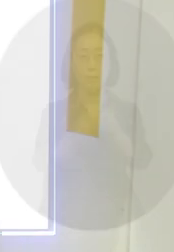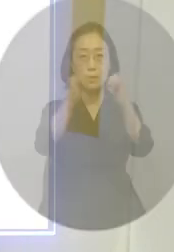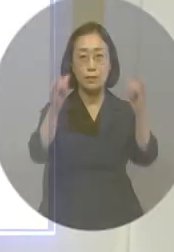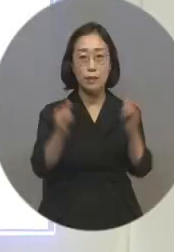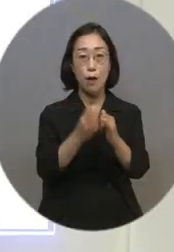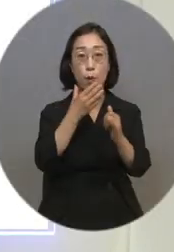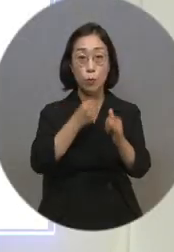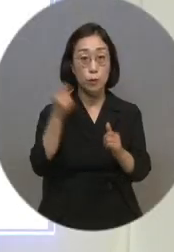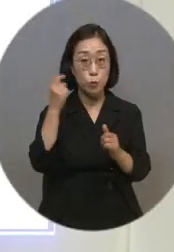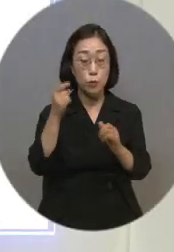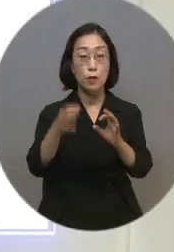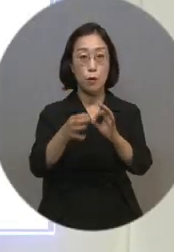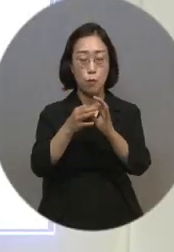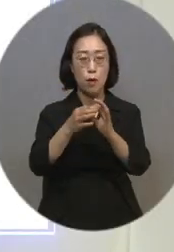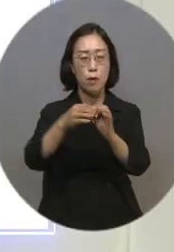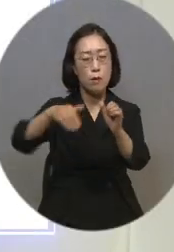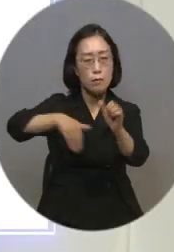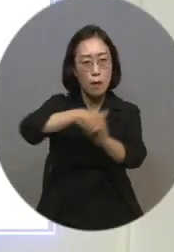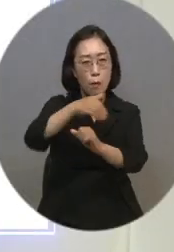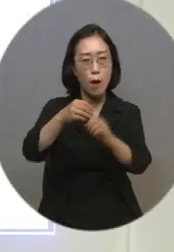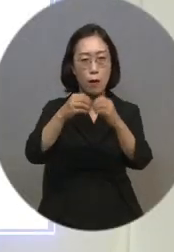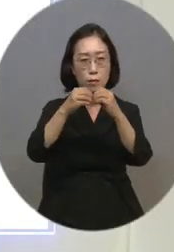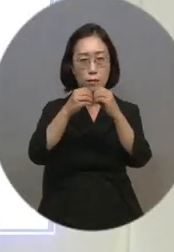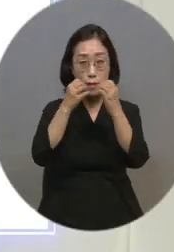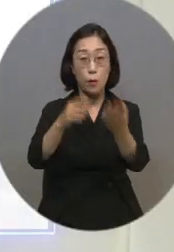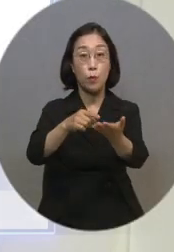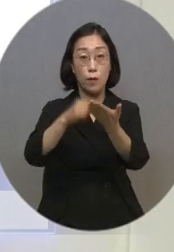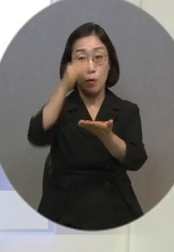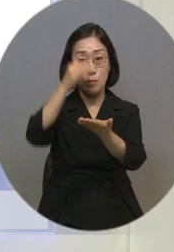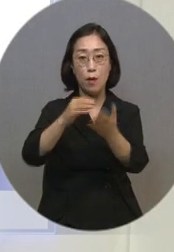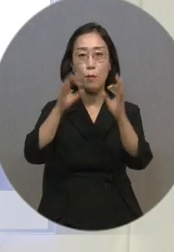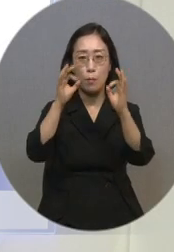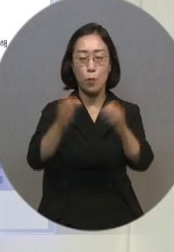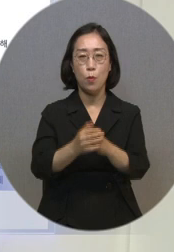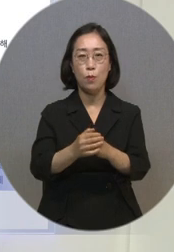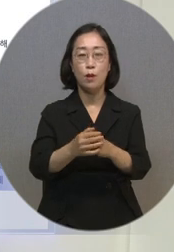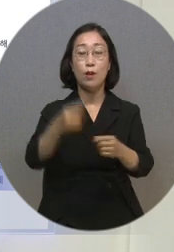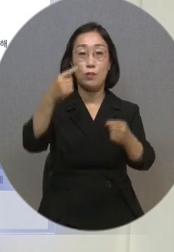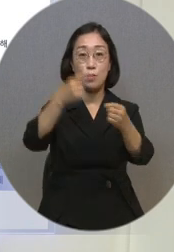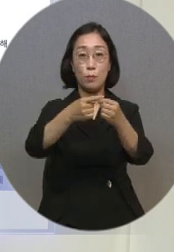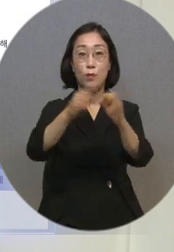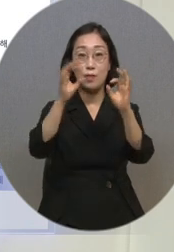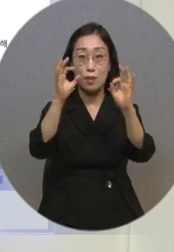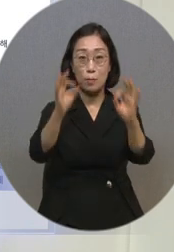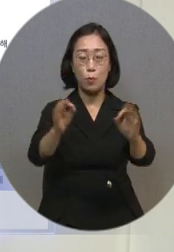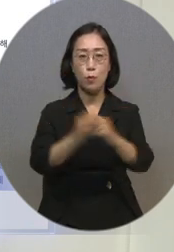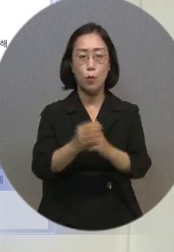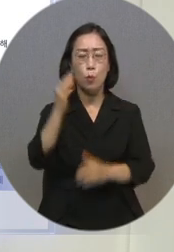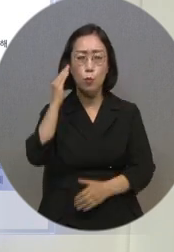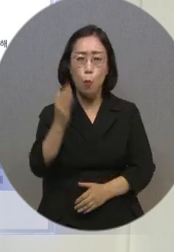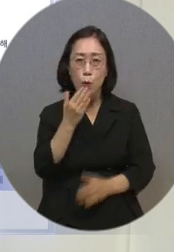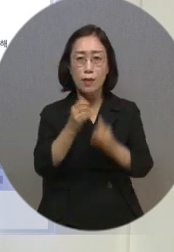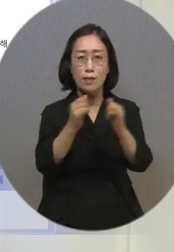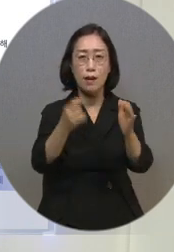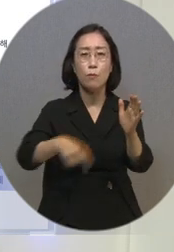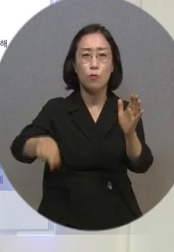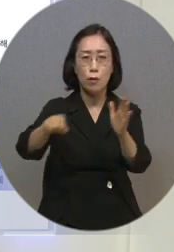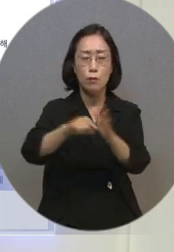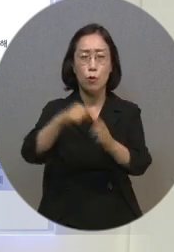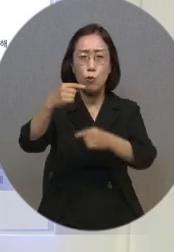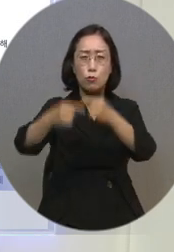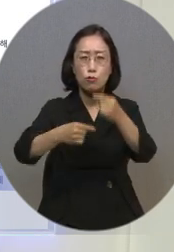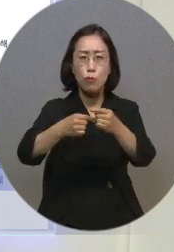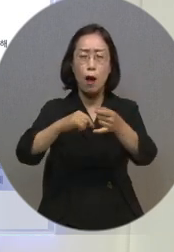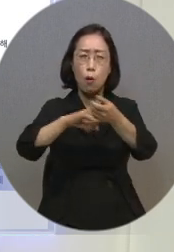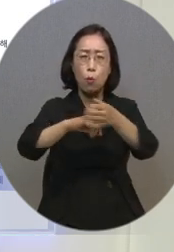웰페어 뉴스와 함께 사회복지계 이슈를 만나봅니다. 오늘 첫 번째 기사입니다. 청각장애인들이 수어 통역이